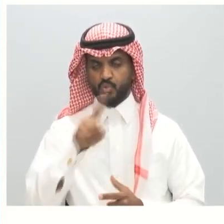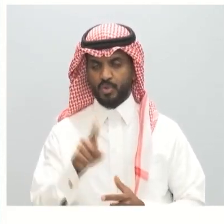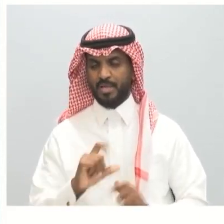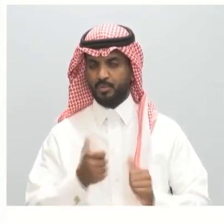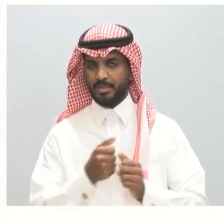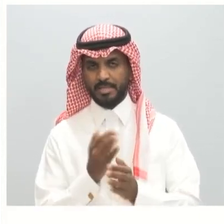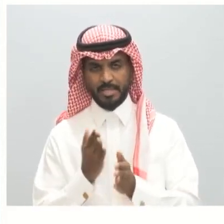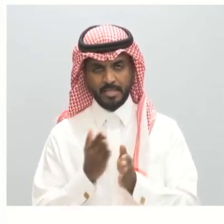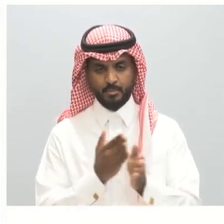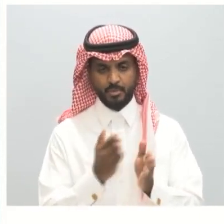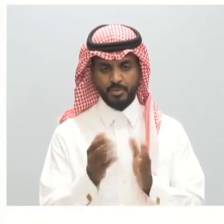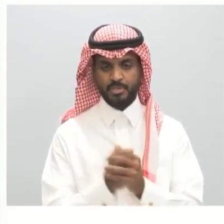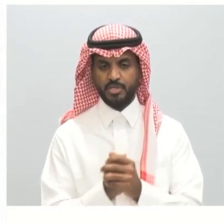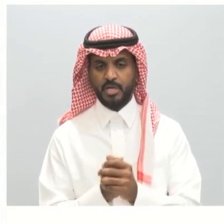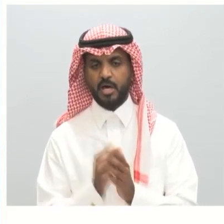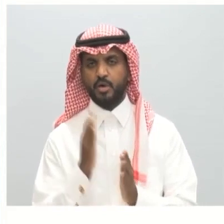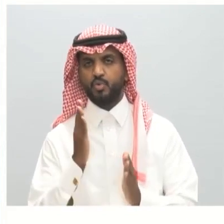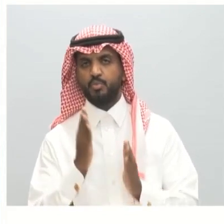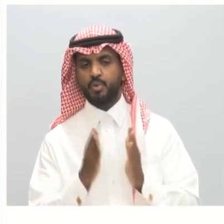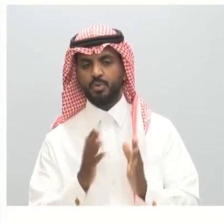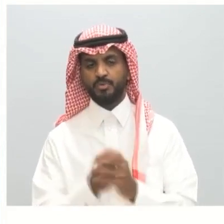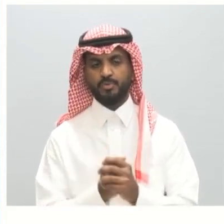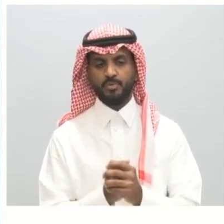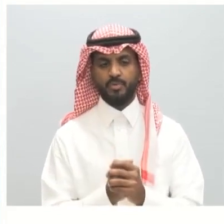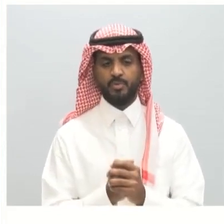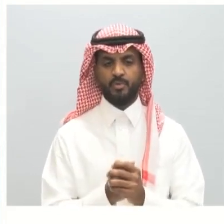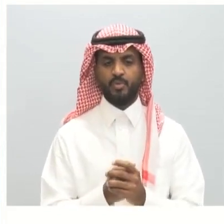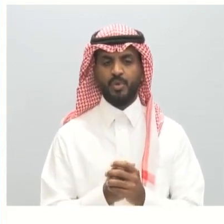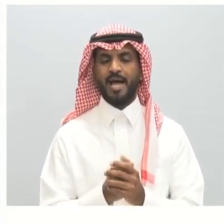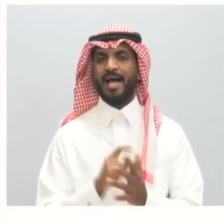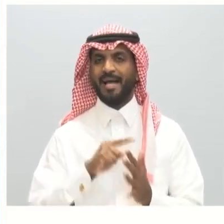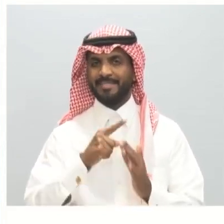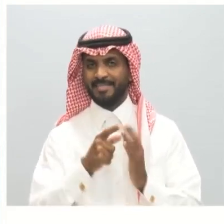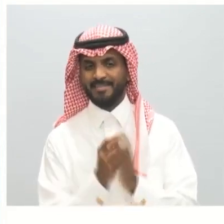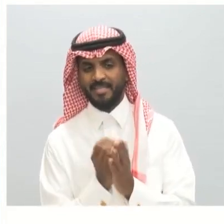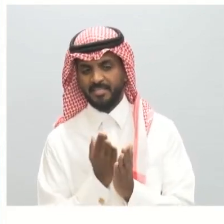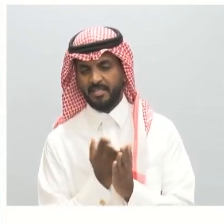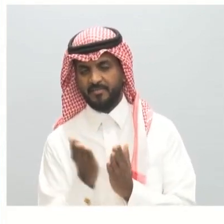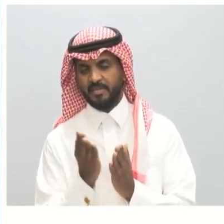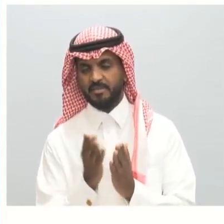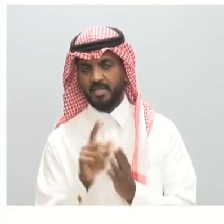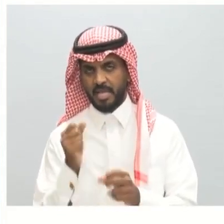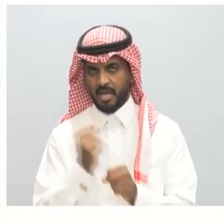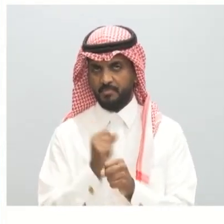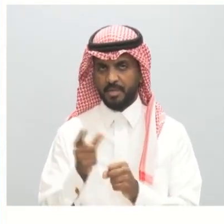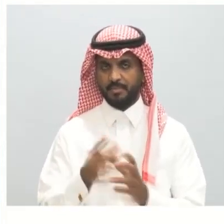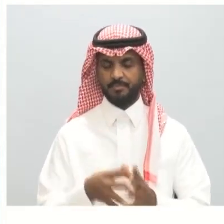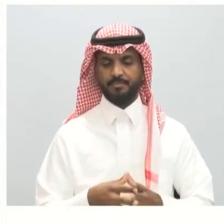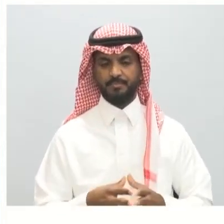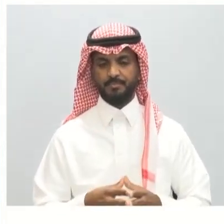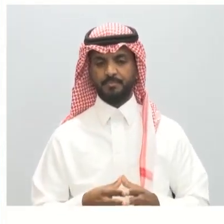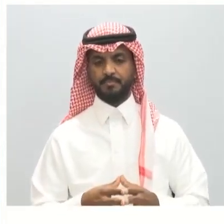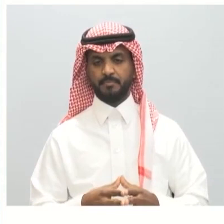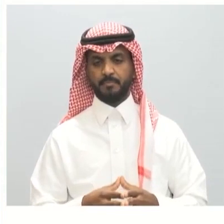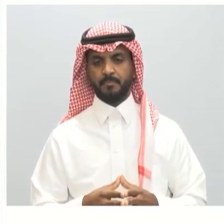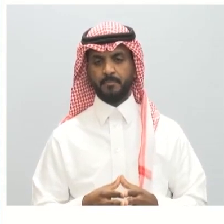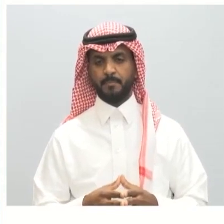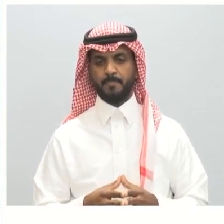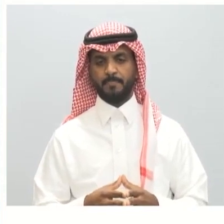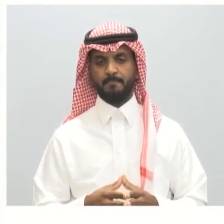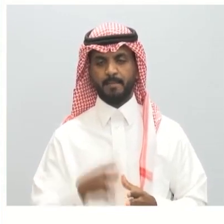تتبع اتجاه الروبوت الافتراضي وعدد الانعطافات التي يقوم بها